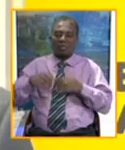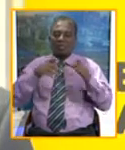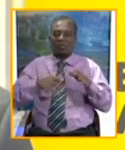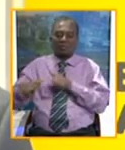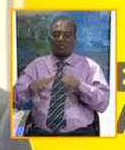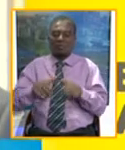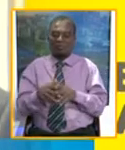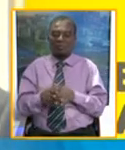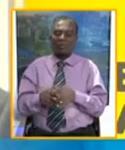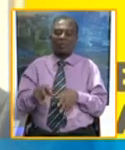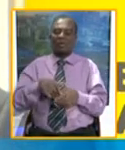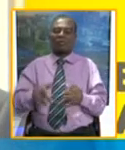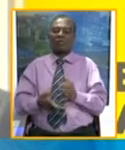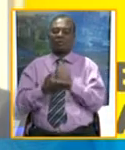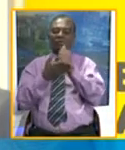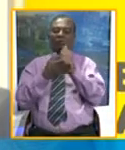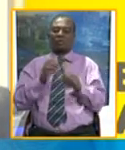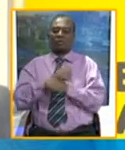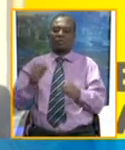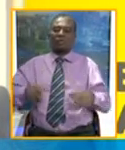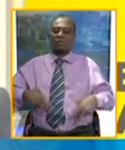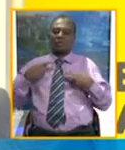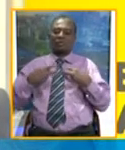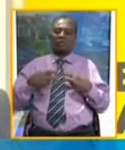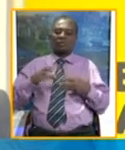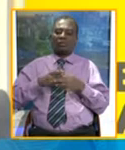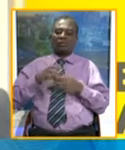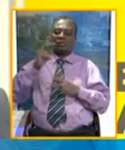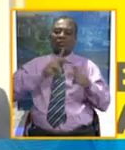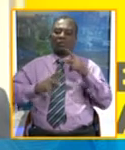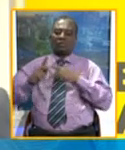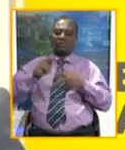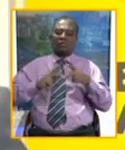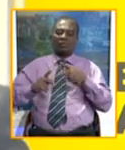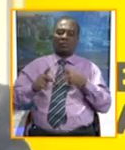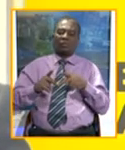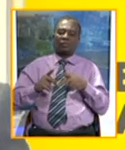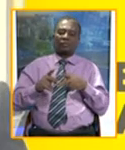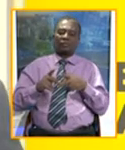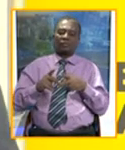acte, vous contribuez à sauver des vies de nos populations.